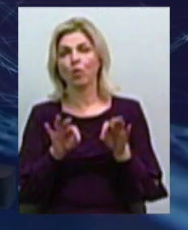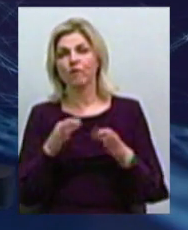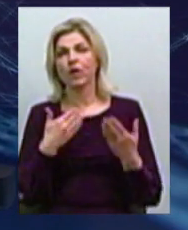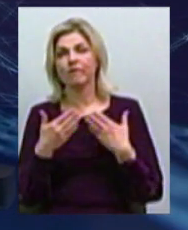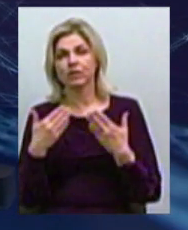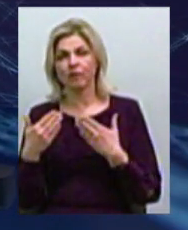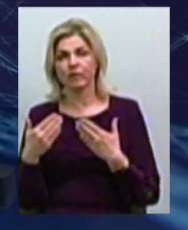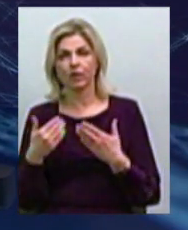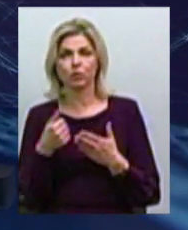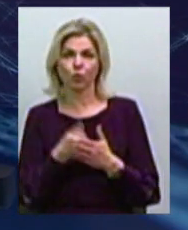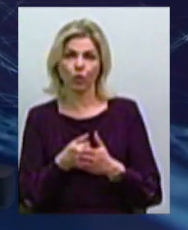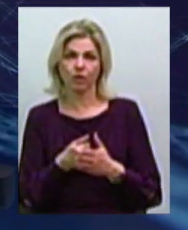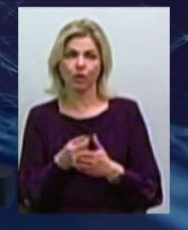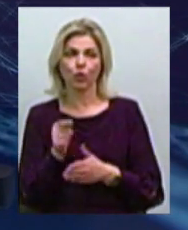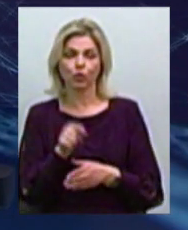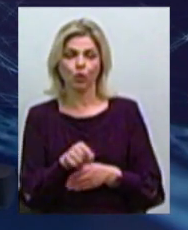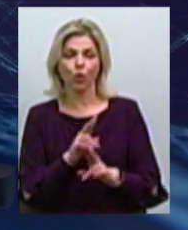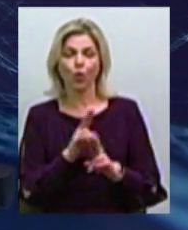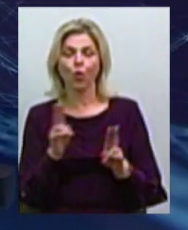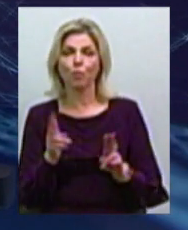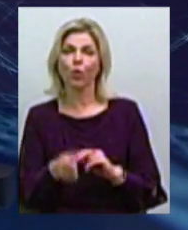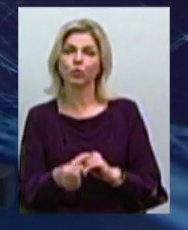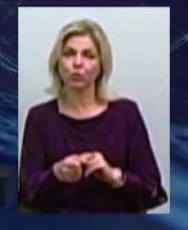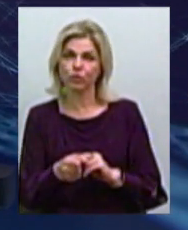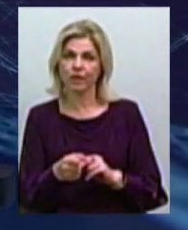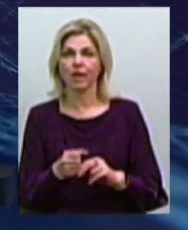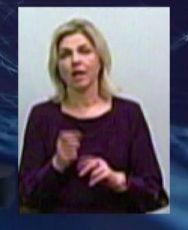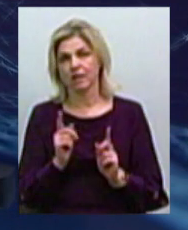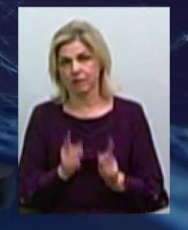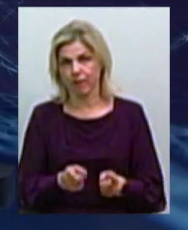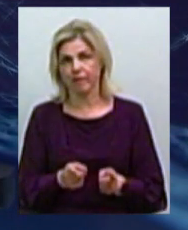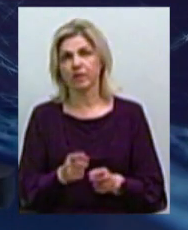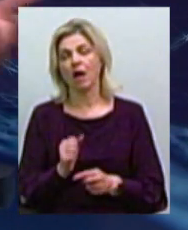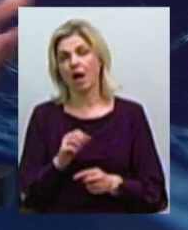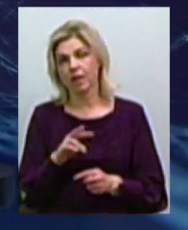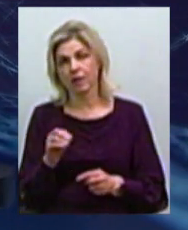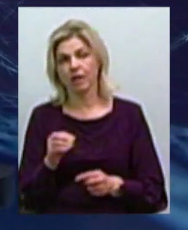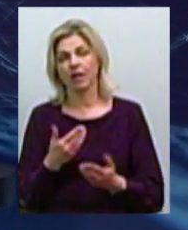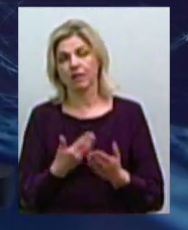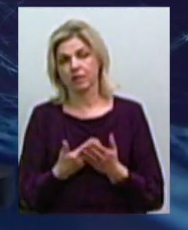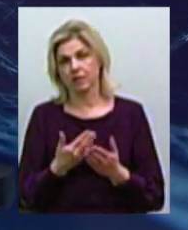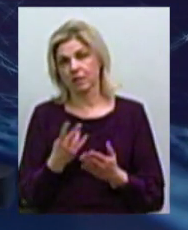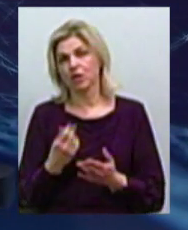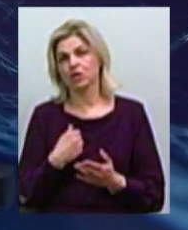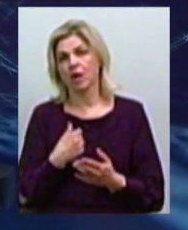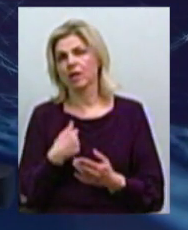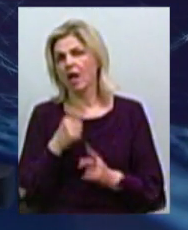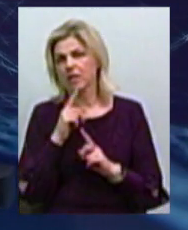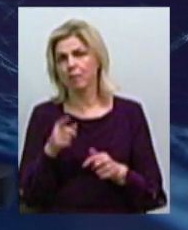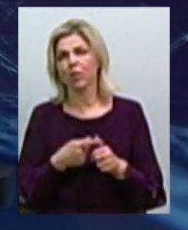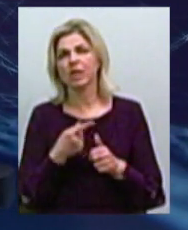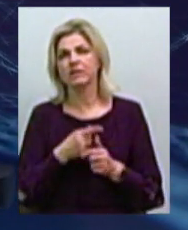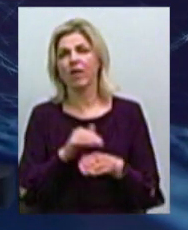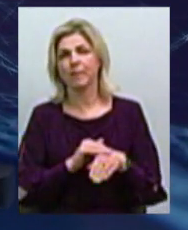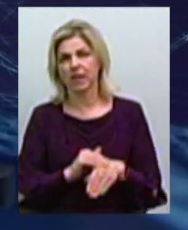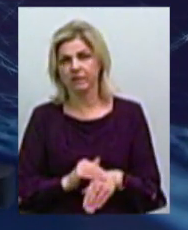до того, кому потиснути руку насправді. Але, ну, на превеликий жаль, я не буду зараз називати прізвища, але